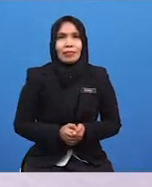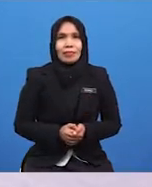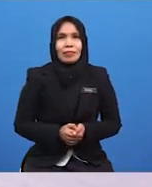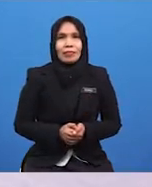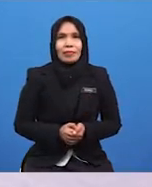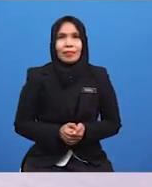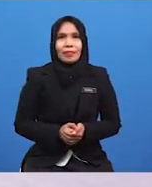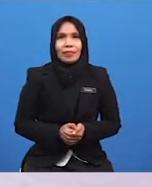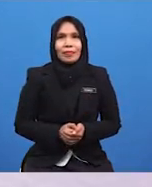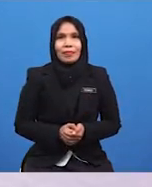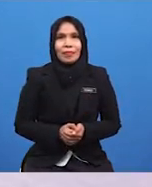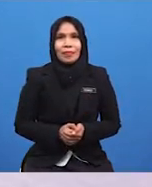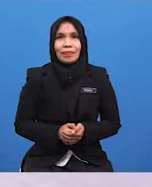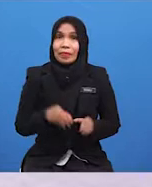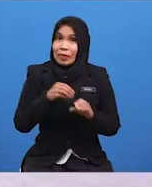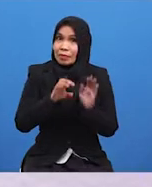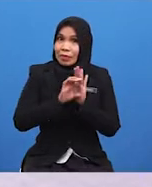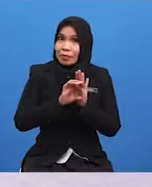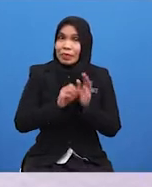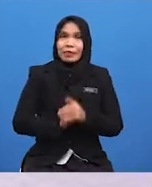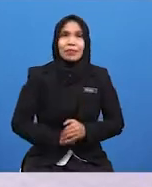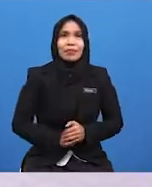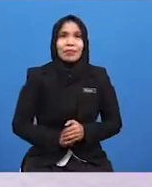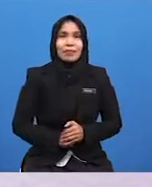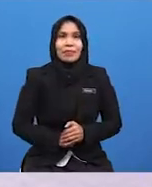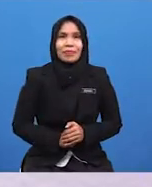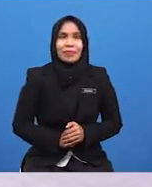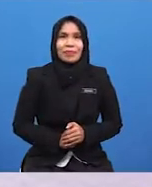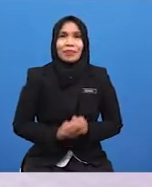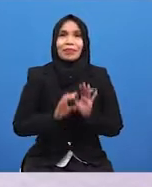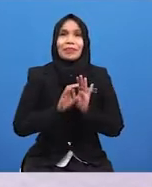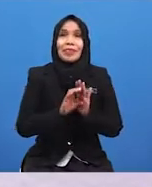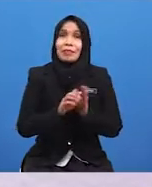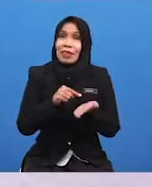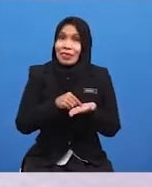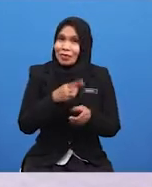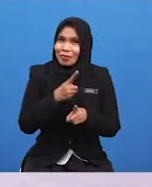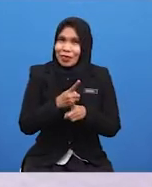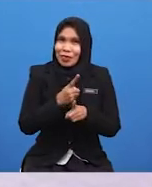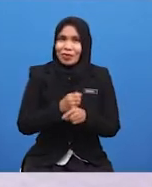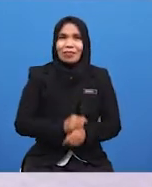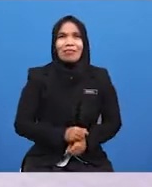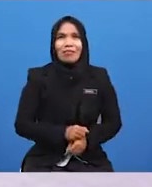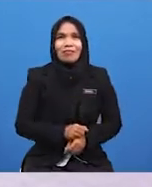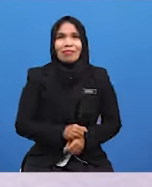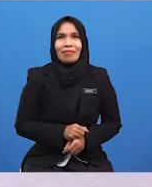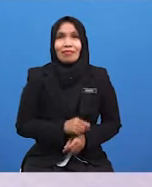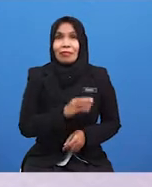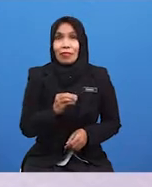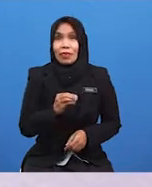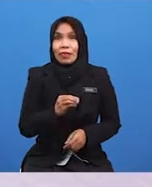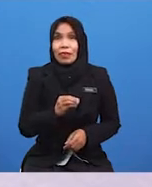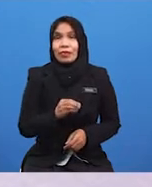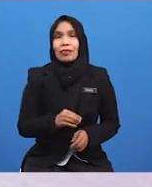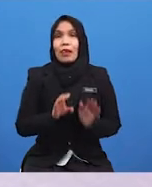dalam situasi ini gambar ini betul dan gambar ini